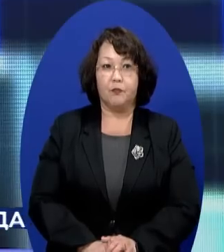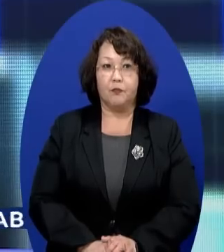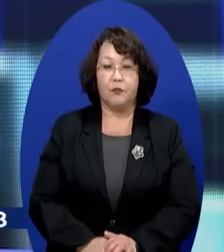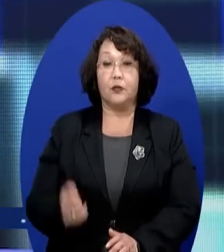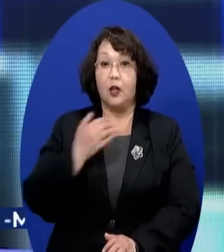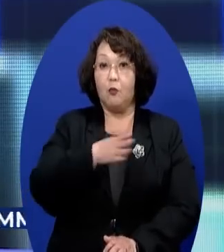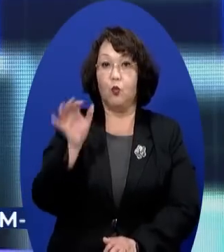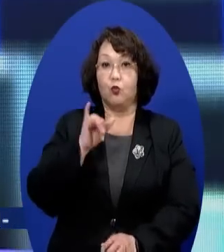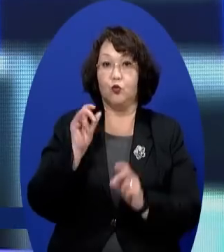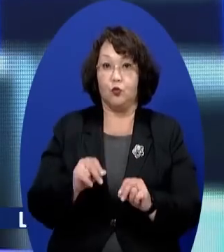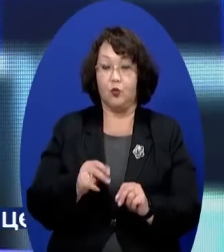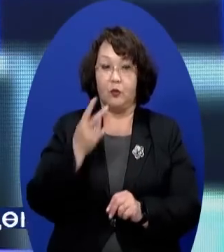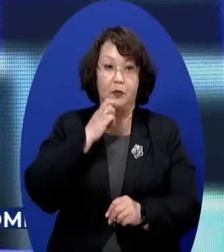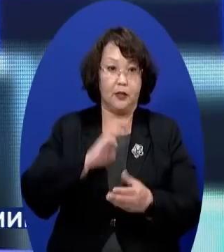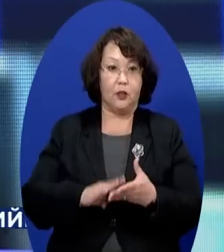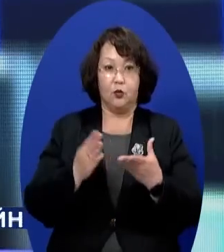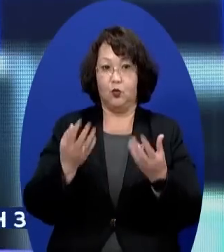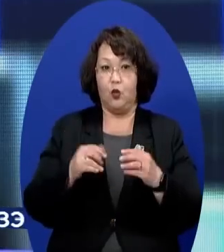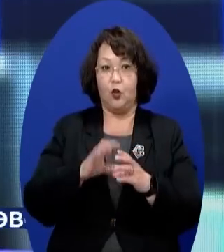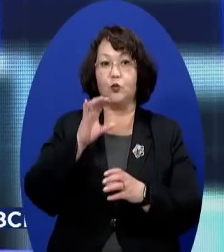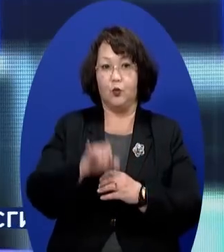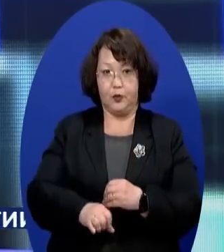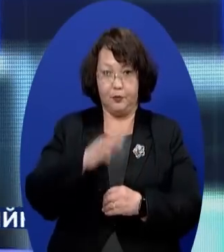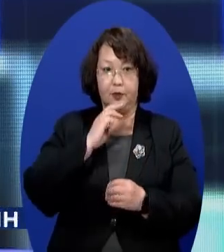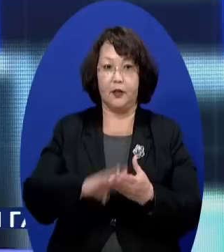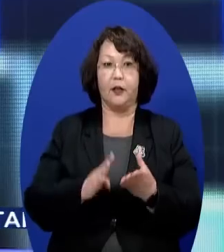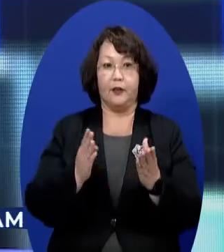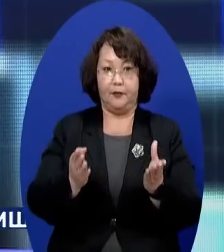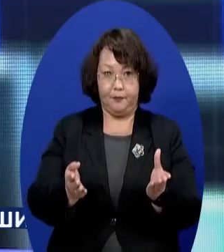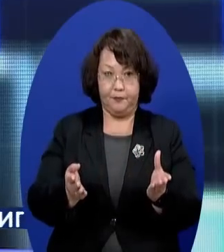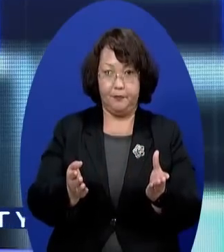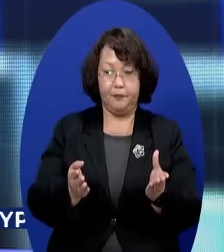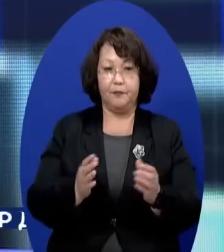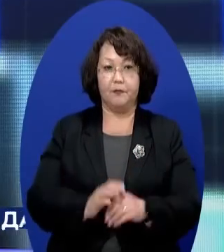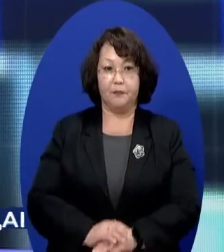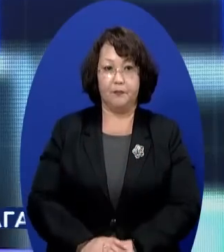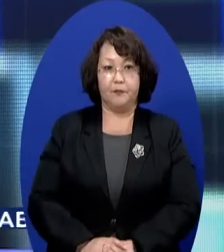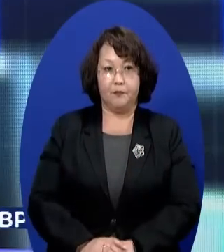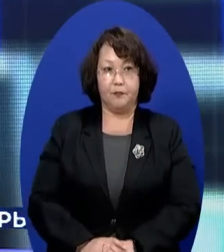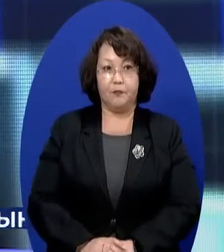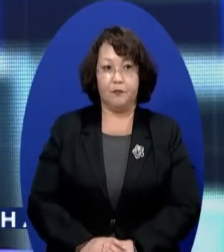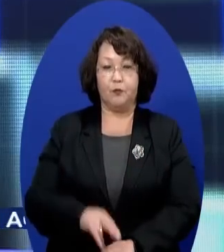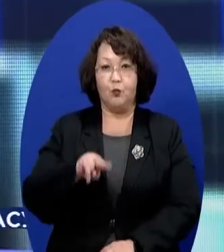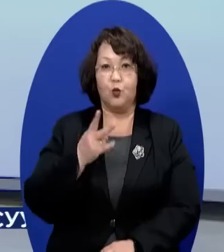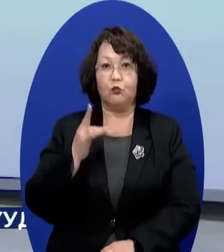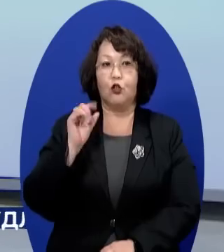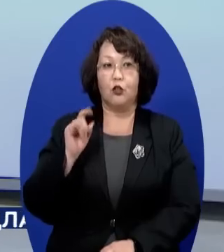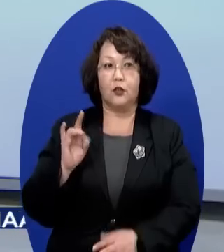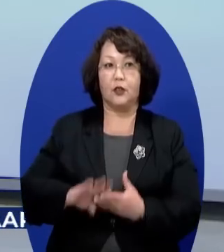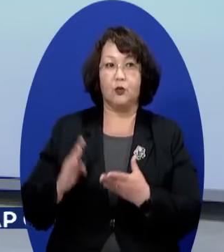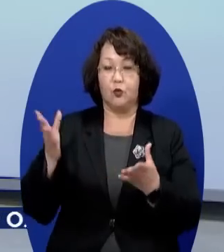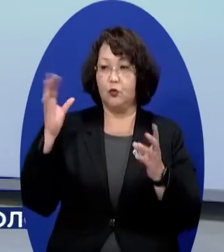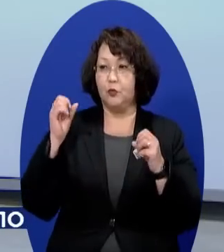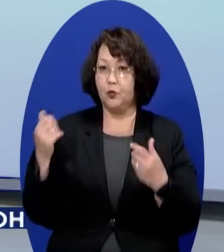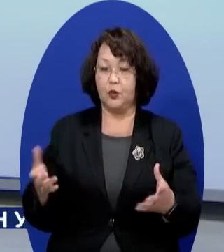Үзэгчдээ бид таахын дотоод үйл амьдралын мэдээллээс танилцууллаа. Одоо дэлхийн тахны өрнөж байгаа үйл явдлын мэдээллээс гадаад мэдээний орчуулагч редактор Пүрэв Долгор танилцуулна. Орой минь